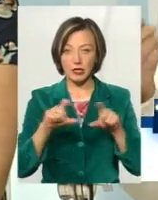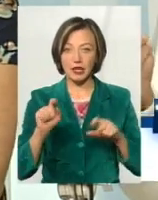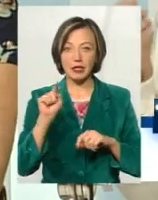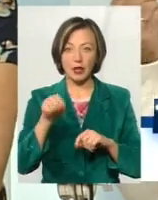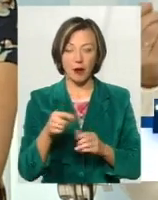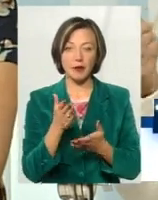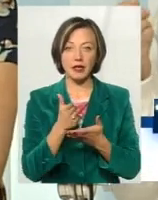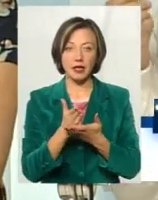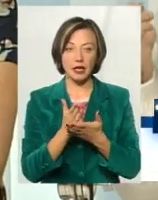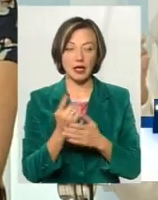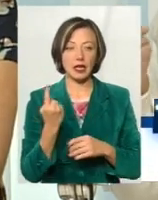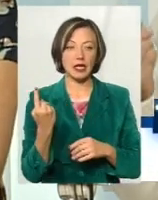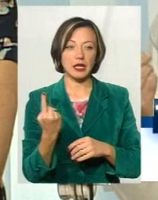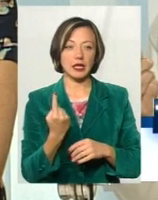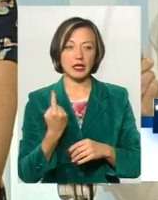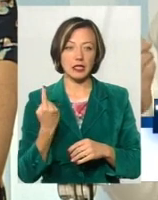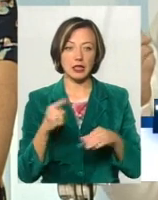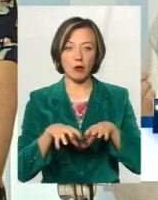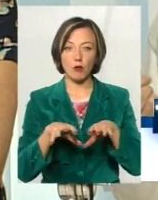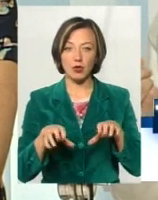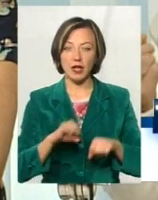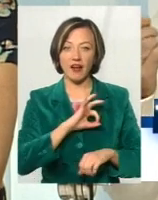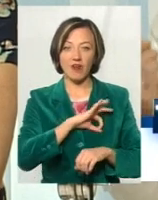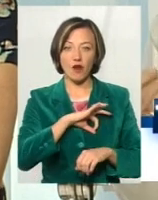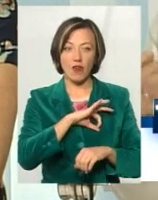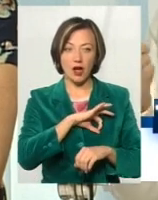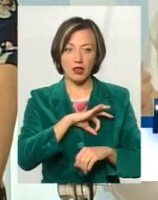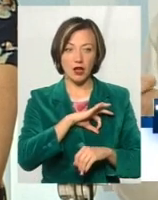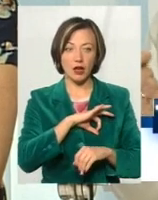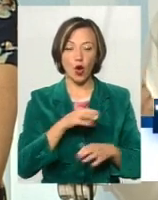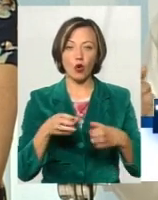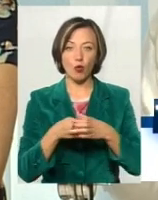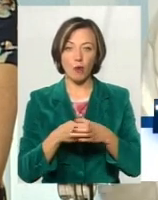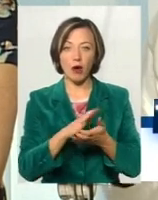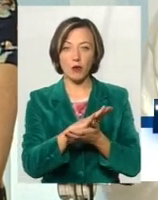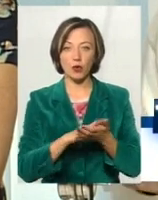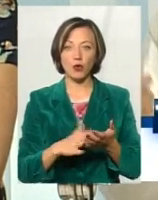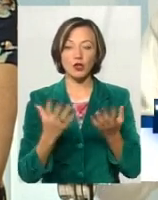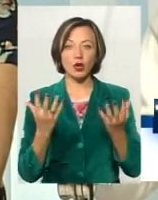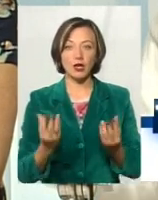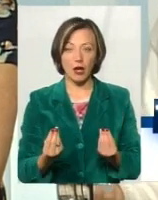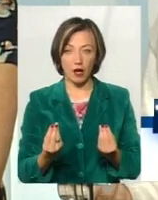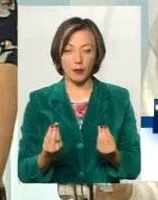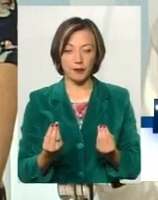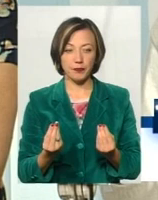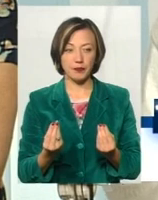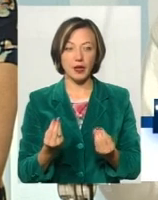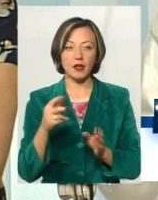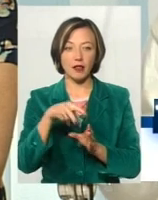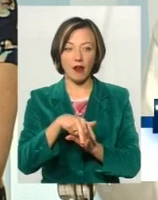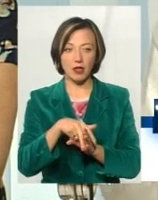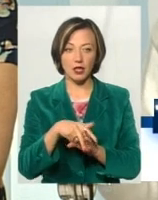є єдина посада вихователя – це вихователь групи продовженого дня з